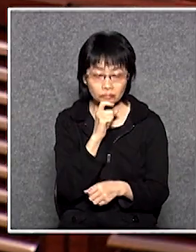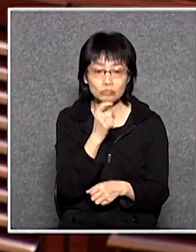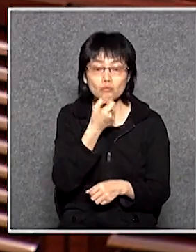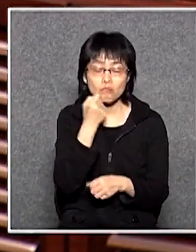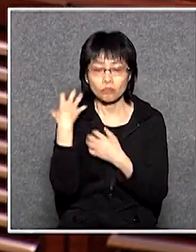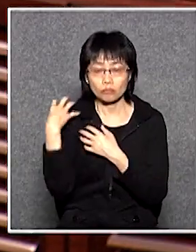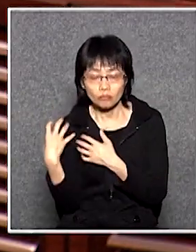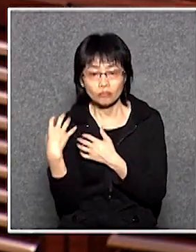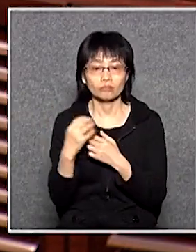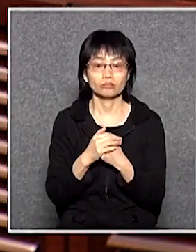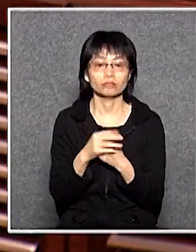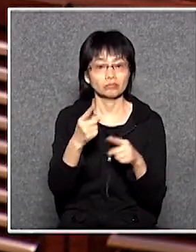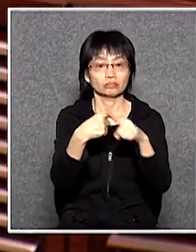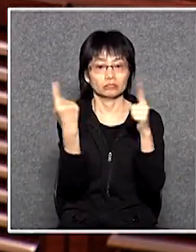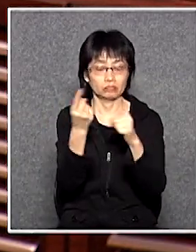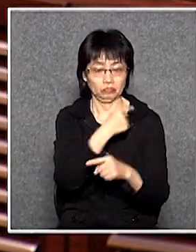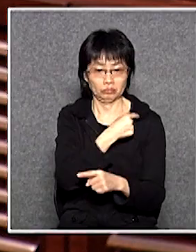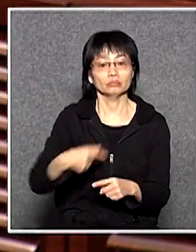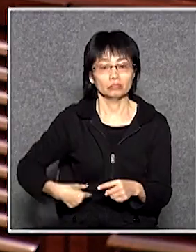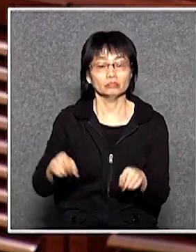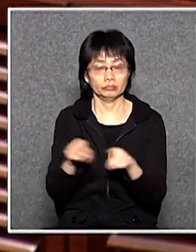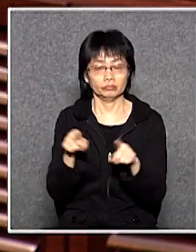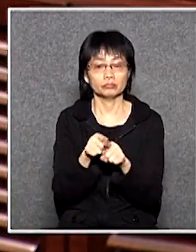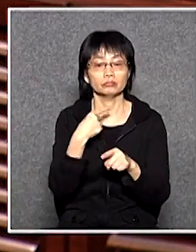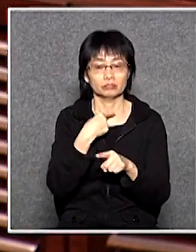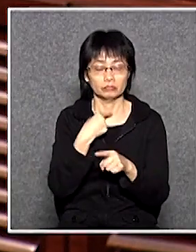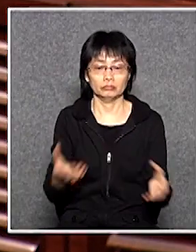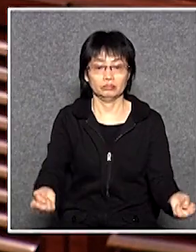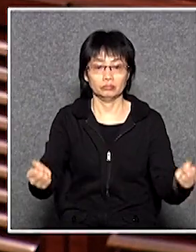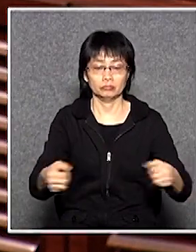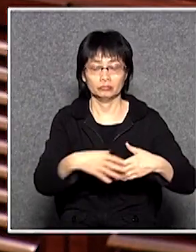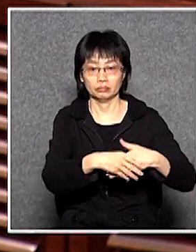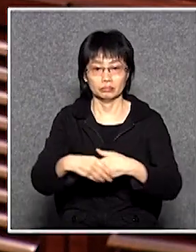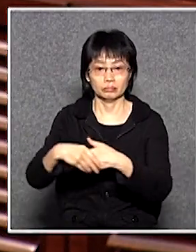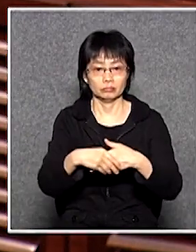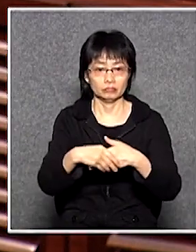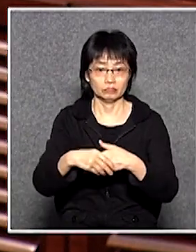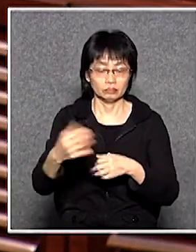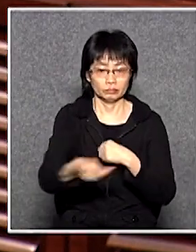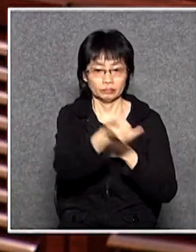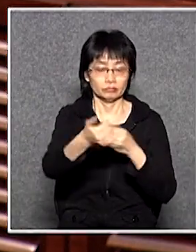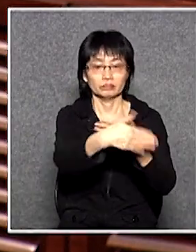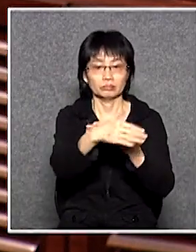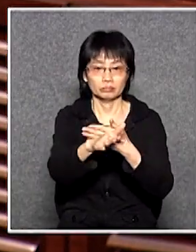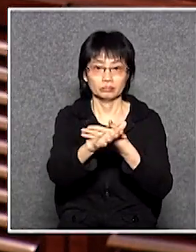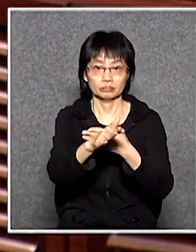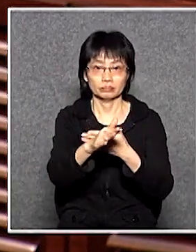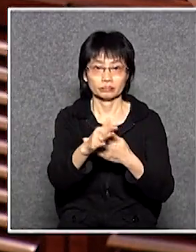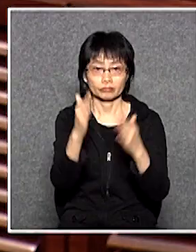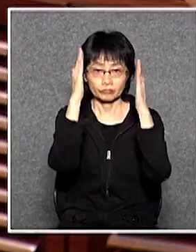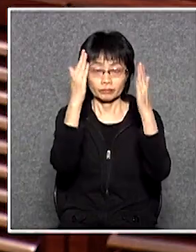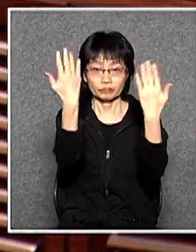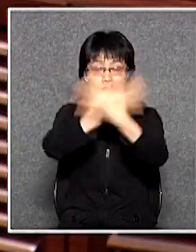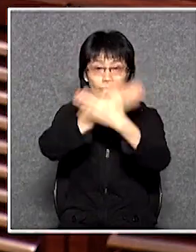议员应该齐齐拖住手走去外面，对着电视机镜头